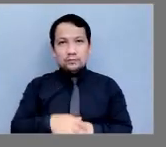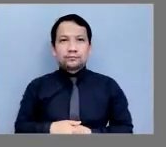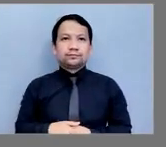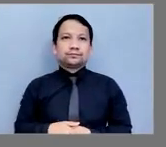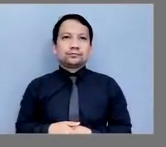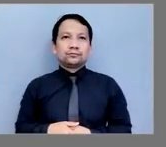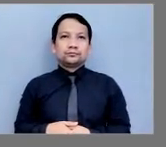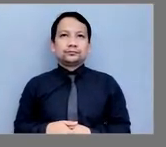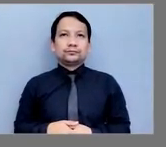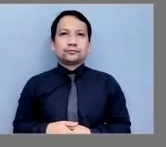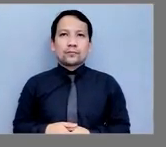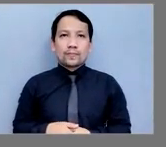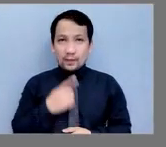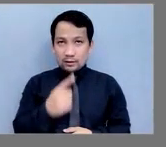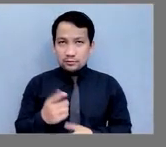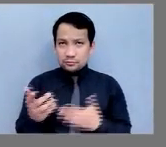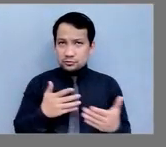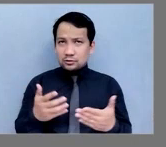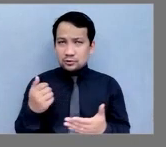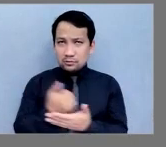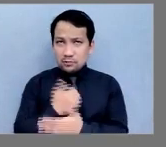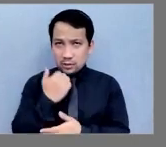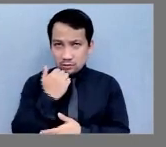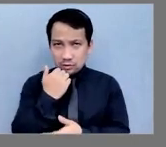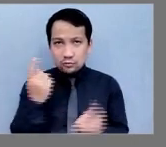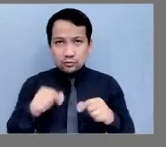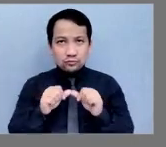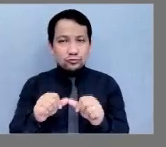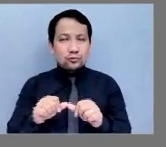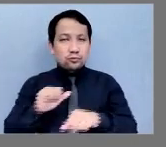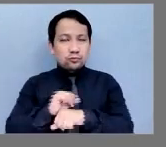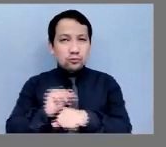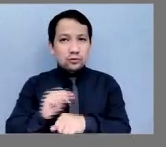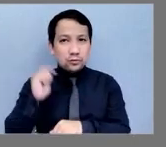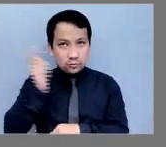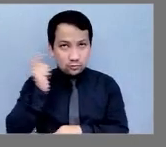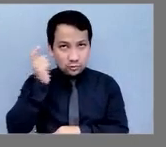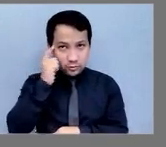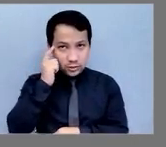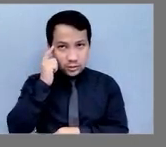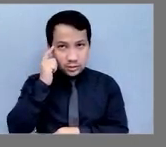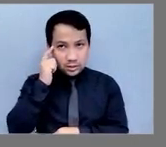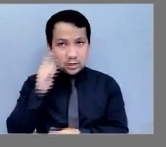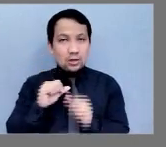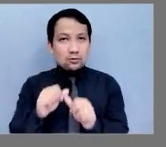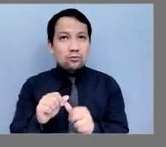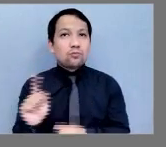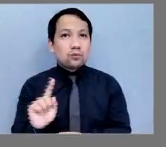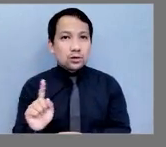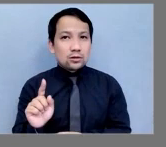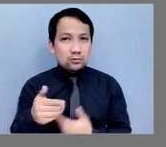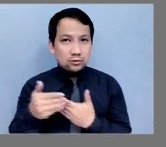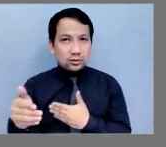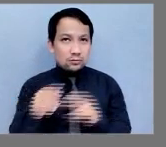that were construed as violations, but we will continue working with the Kuwaitis on ensuring na yung